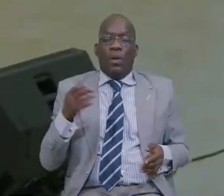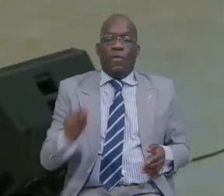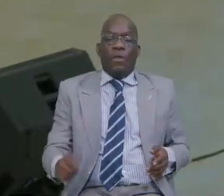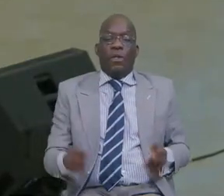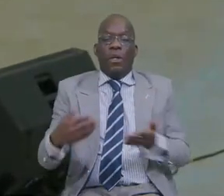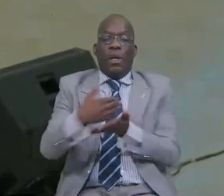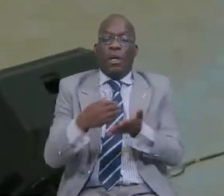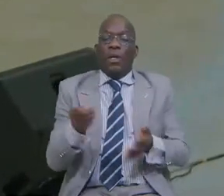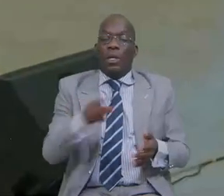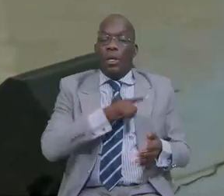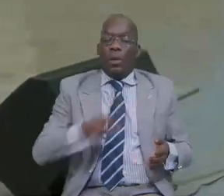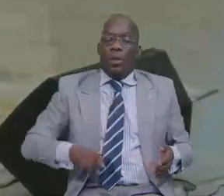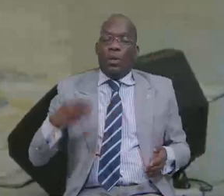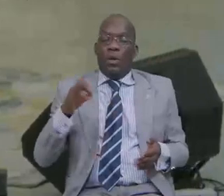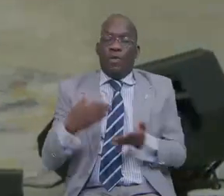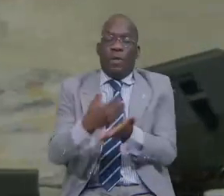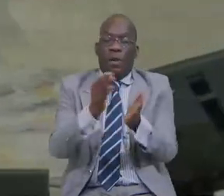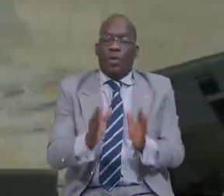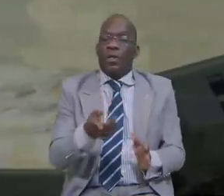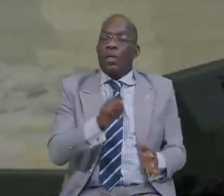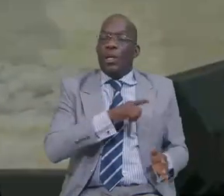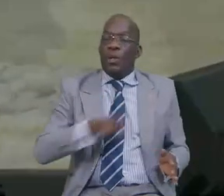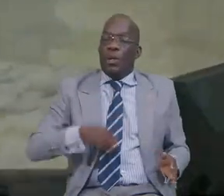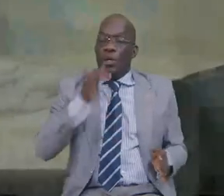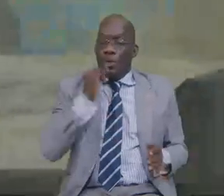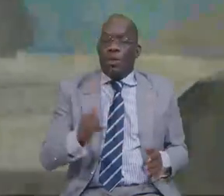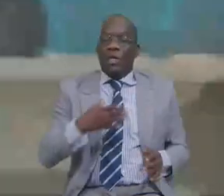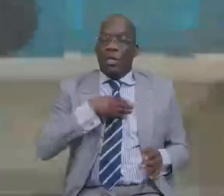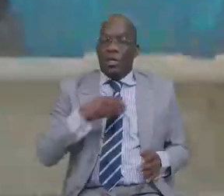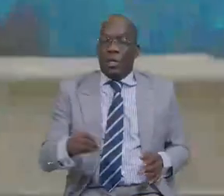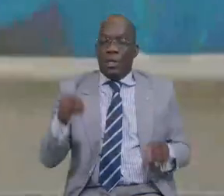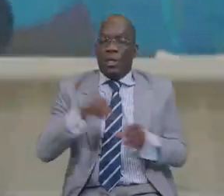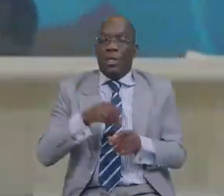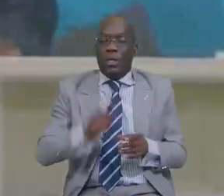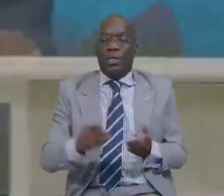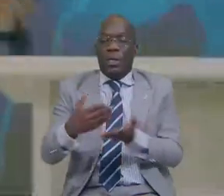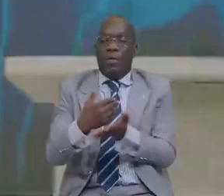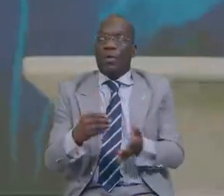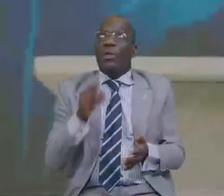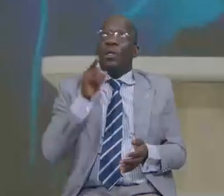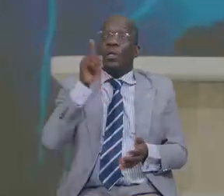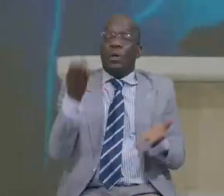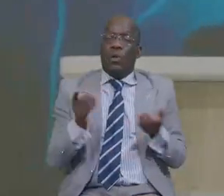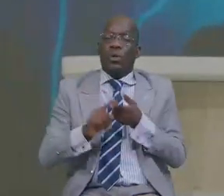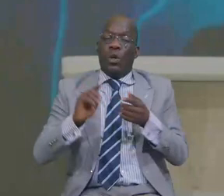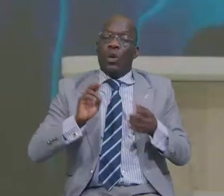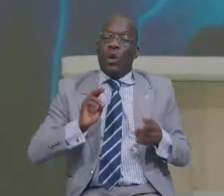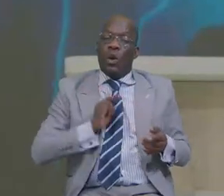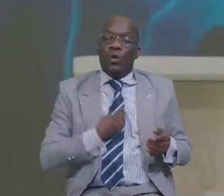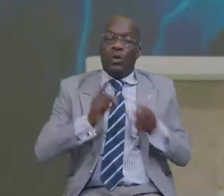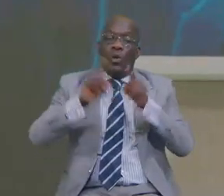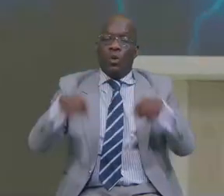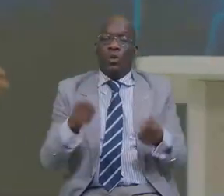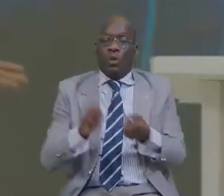le maître de la moisson. Le Seigneur s'intéresse à la moisson et il veut que nous allions sur le champ de